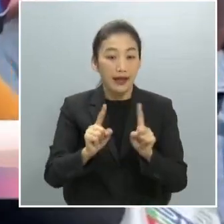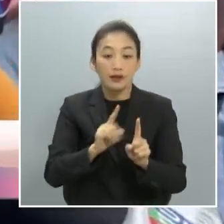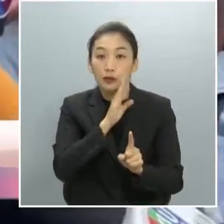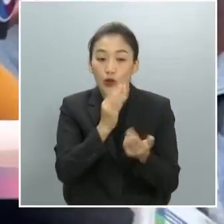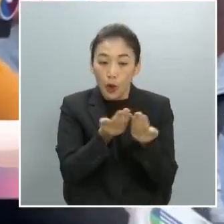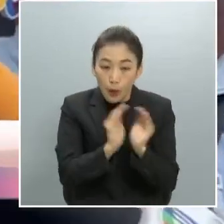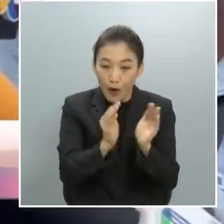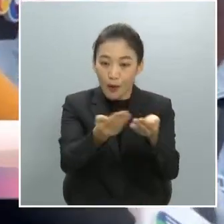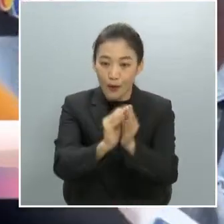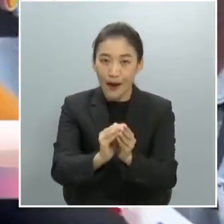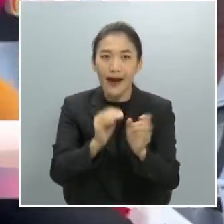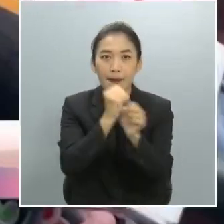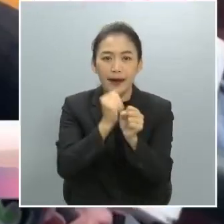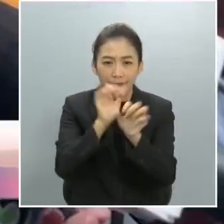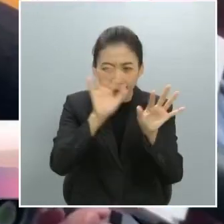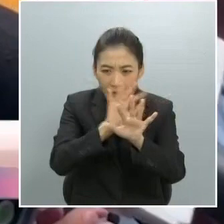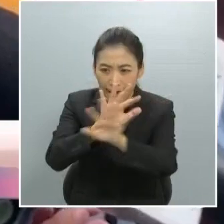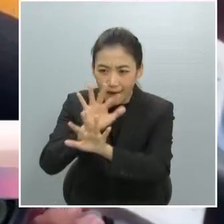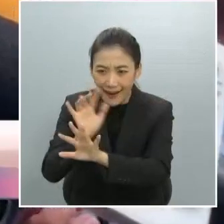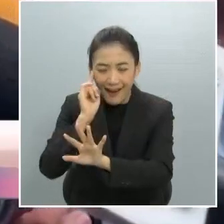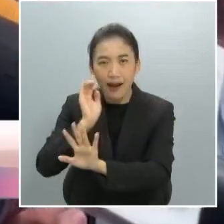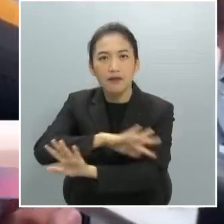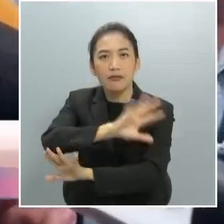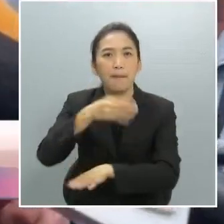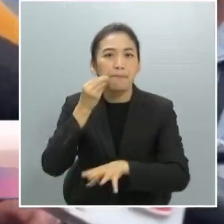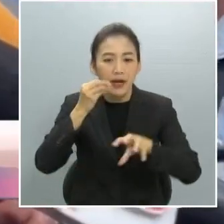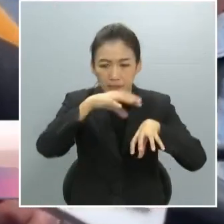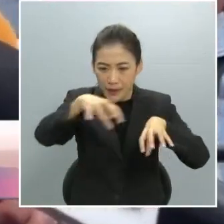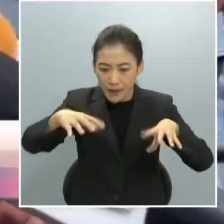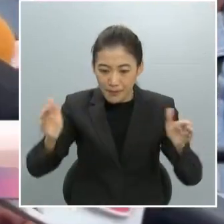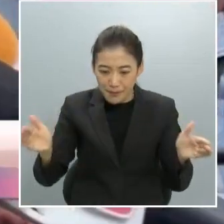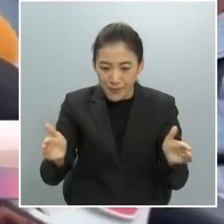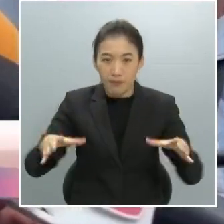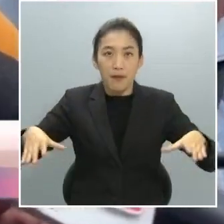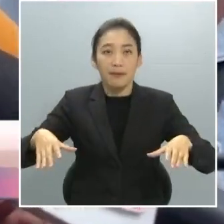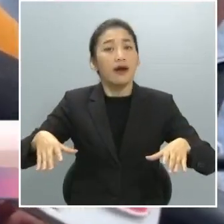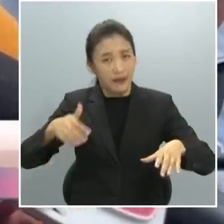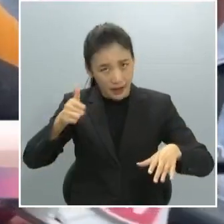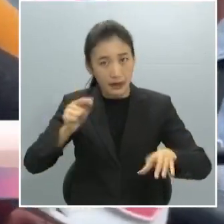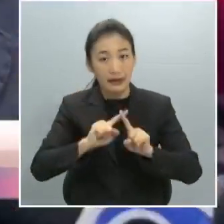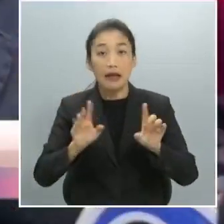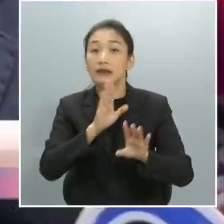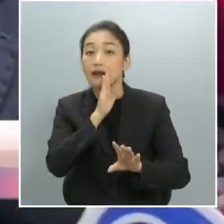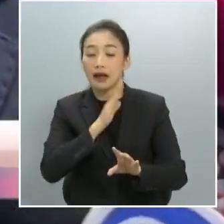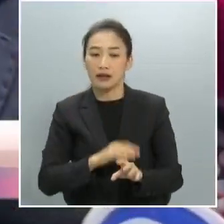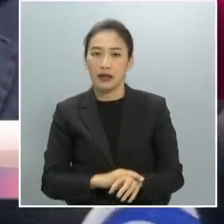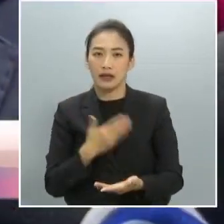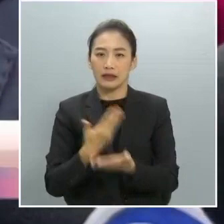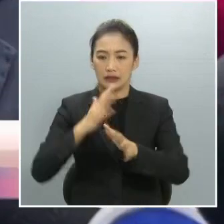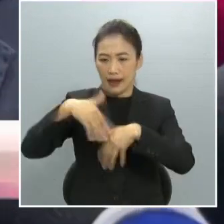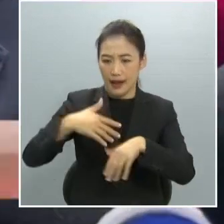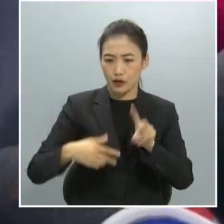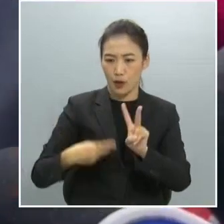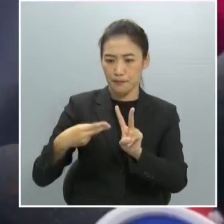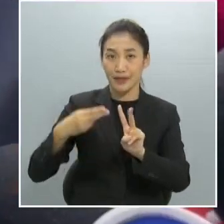จะทำลักษณะนี้เราเน้นตรงนี้แต่ถ้าครอบทุกครอบครัวมีรายได้เกิน 20,000 เขาก็พ้นขีดแล้วใช่ไหมครับอาชีพที่เราจะส่งเสริมเนี่ย